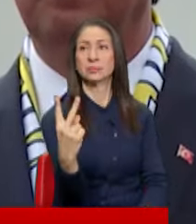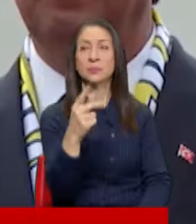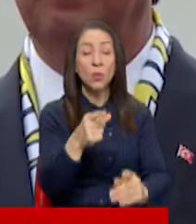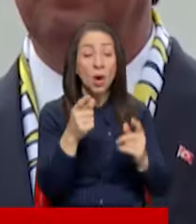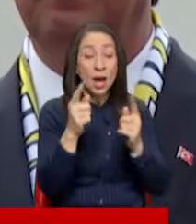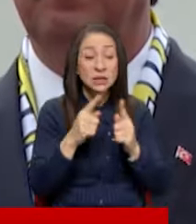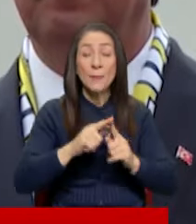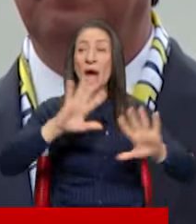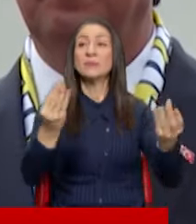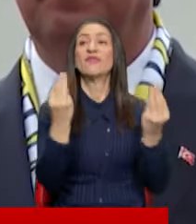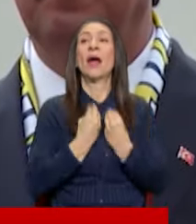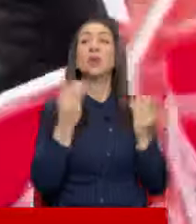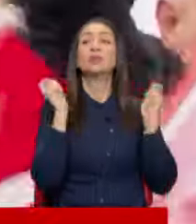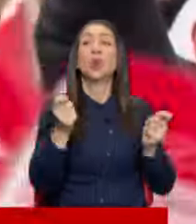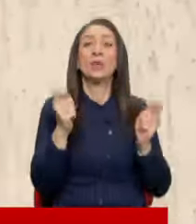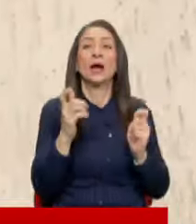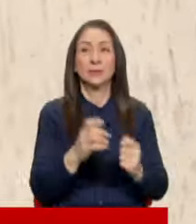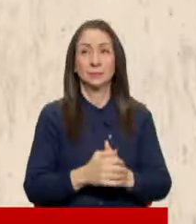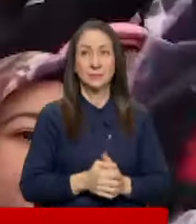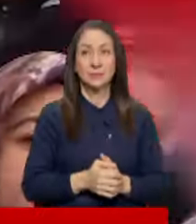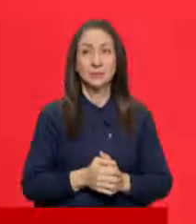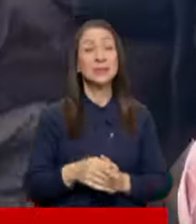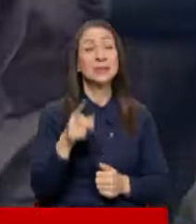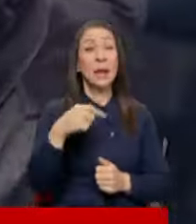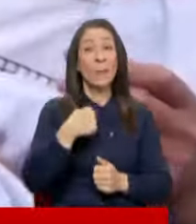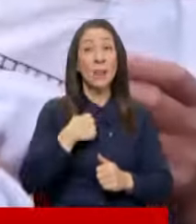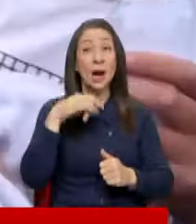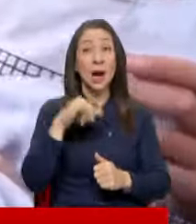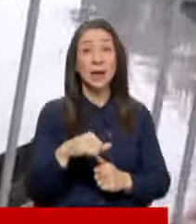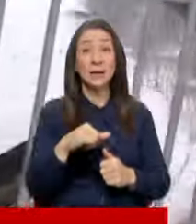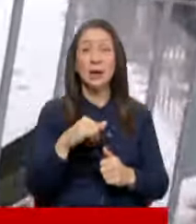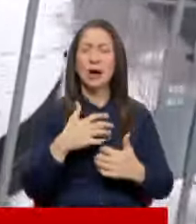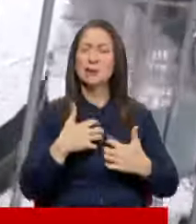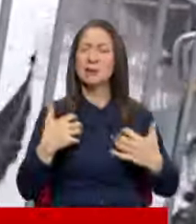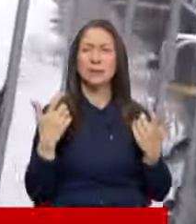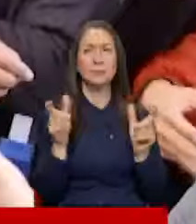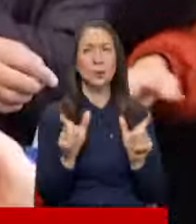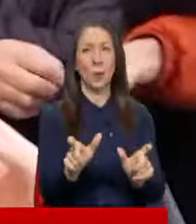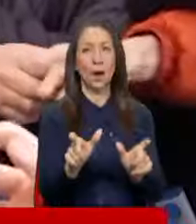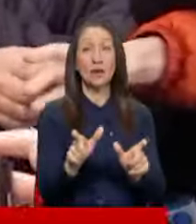hesabı herkes vermek zorundadır senin benim As